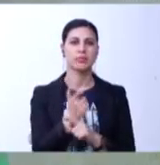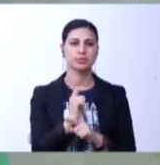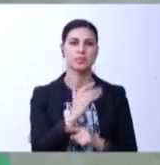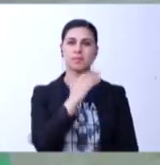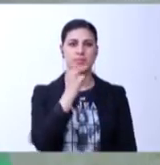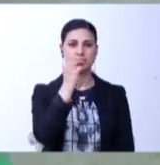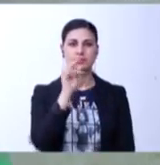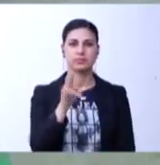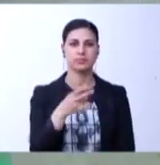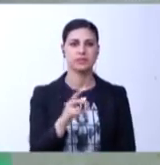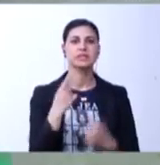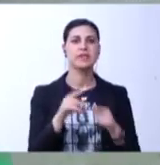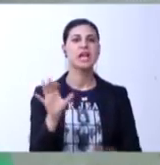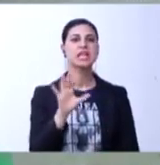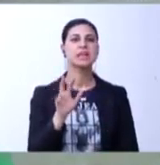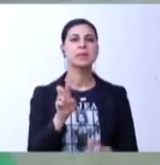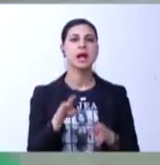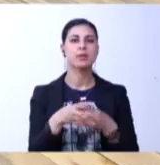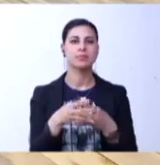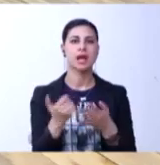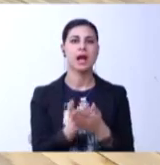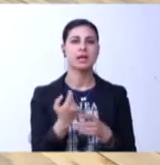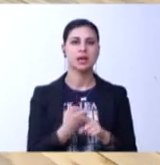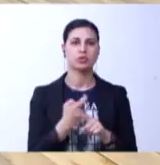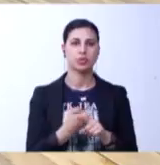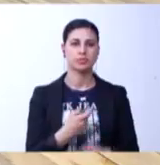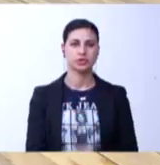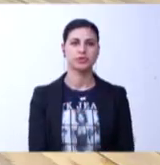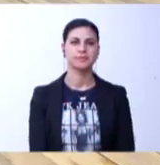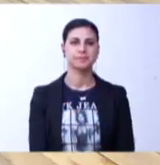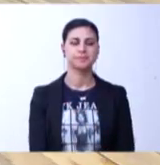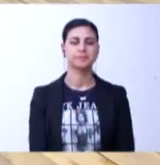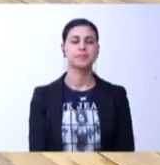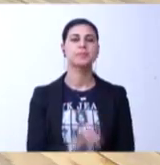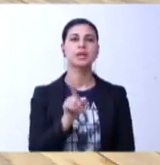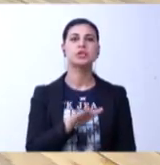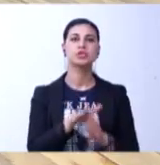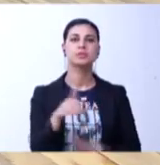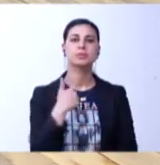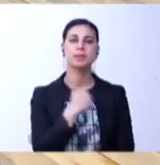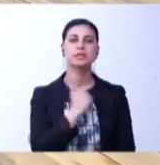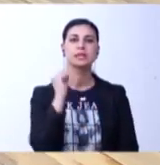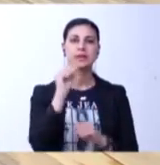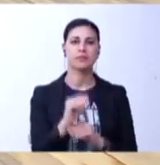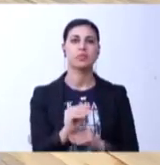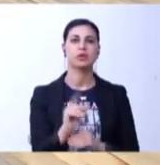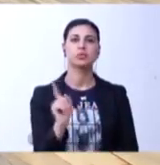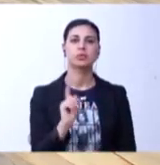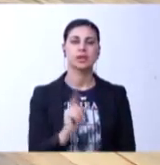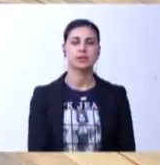კონცენტრირებულია სხვადასხვა სახის ქიმიური ნაერთი ახალ კარტოფილში. მე ხომ არაფერი უნდა შეგვესო აქ ისეთი,